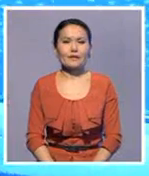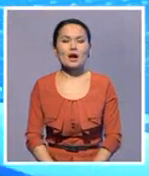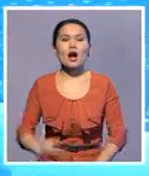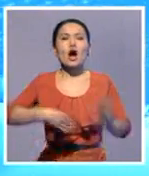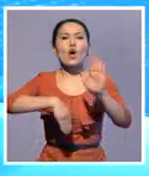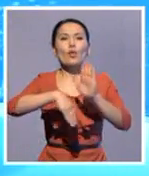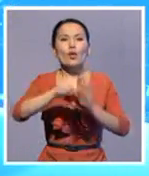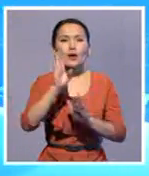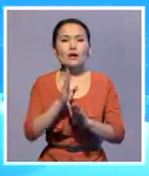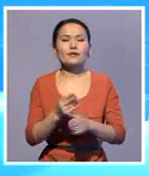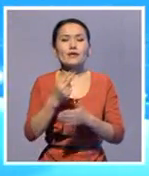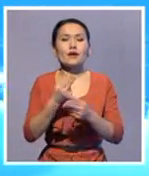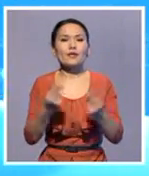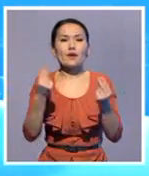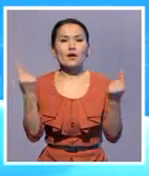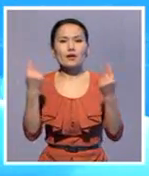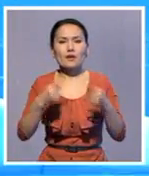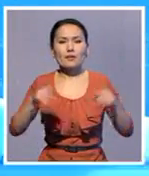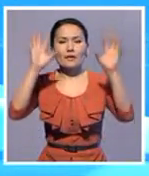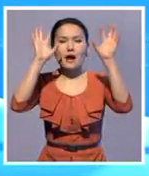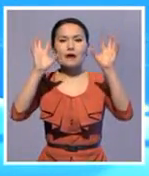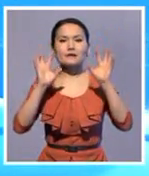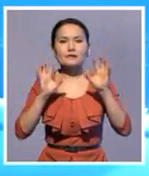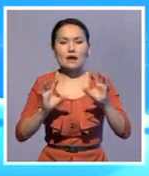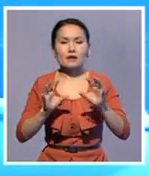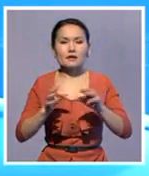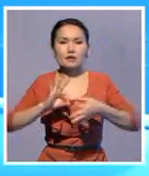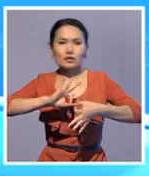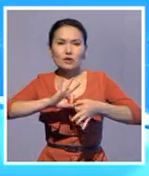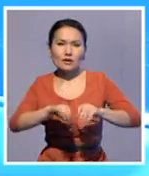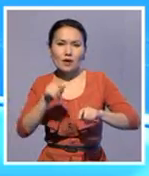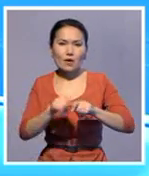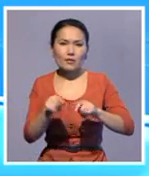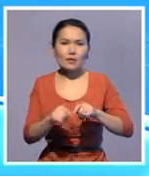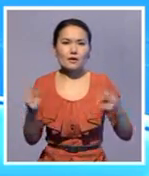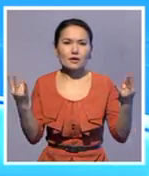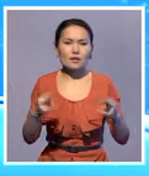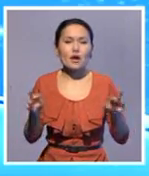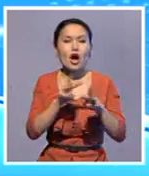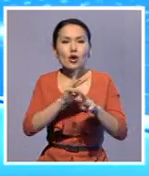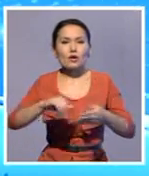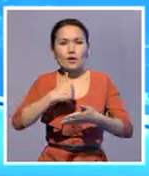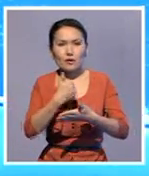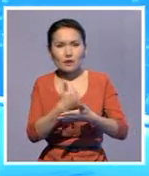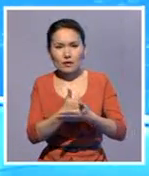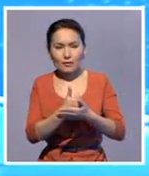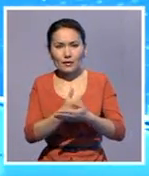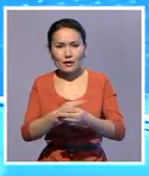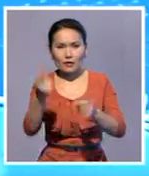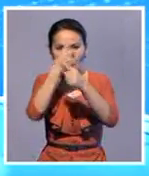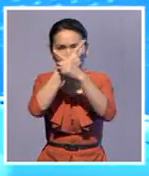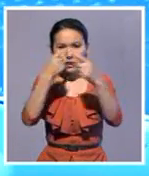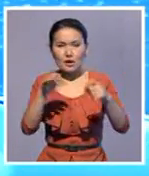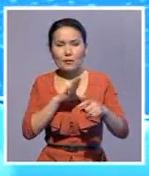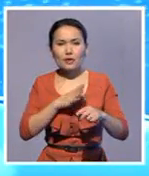оңалту және банкроттық туралы заңды кері қайтару керек. Бүгін мәжіліс депутаты Алмас Тұртаев үкімет басшысының атына осындай сауалын жолдады.